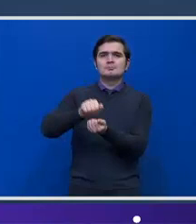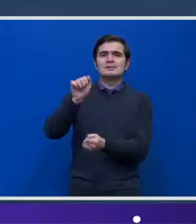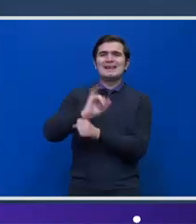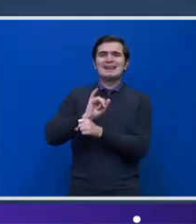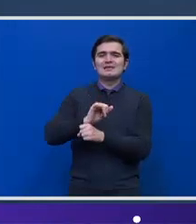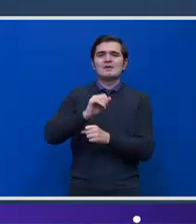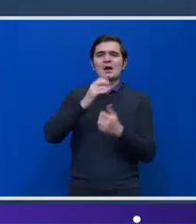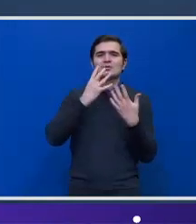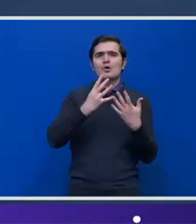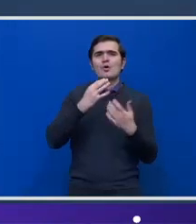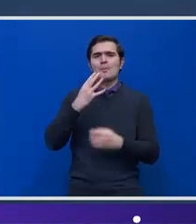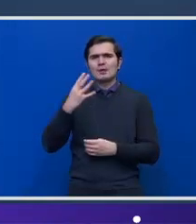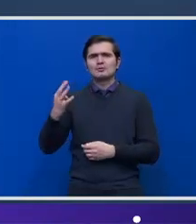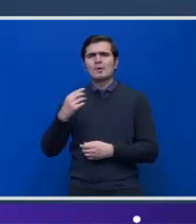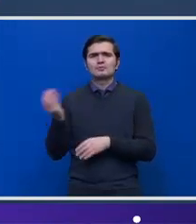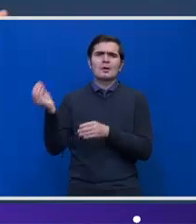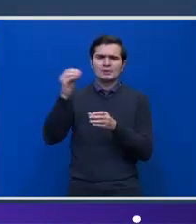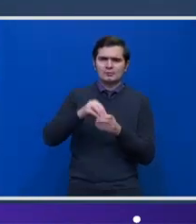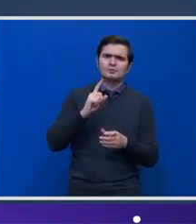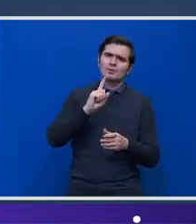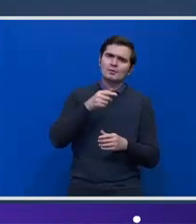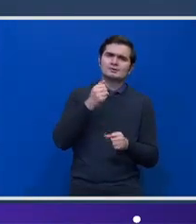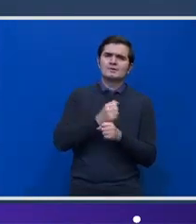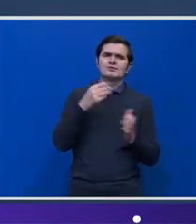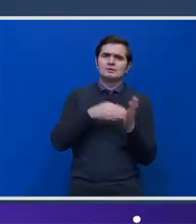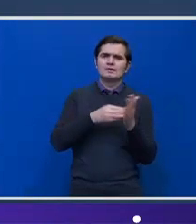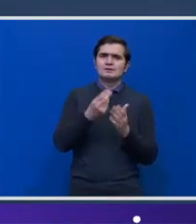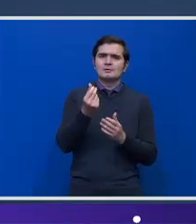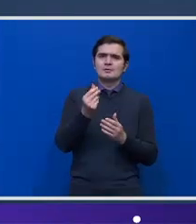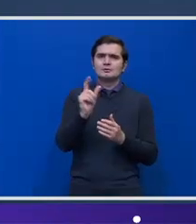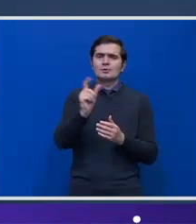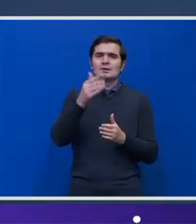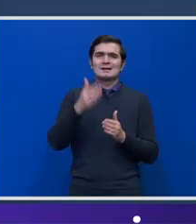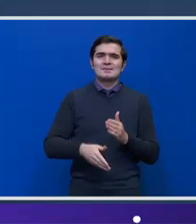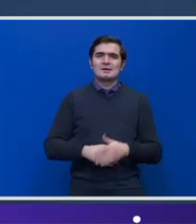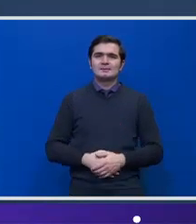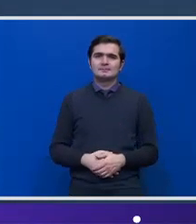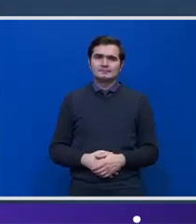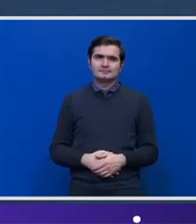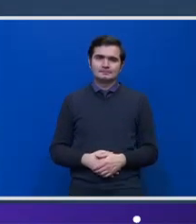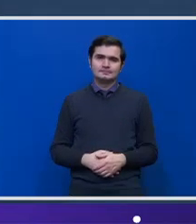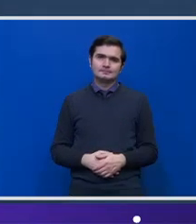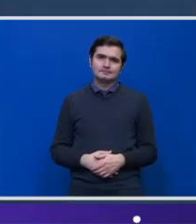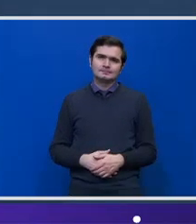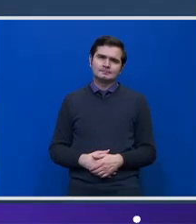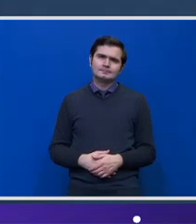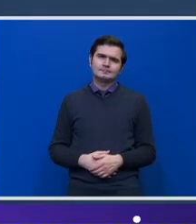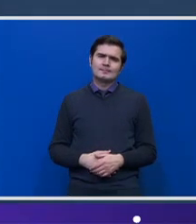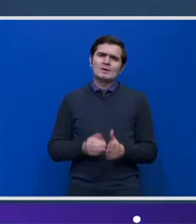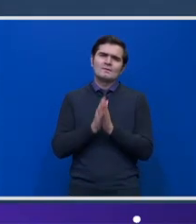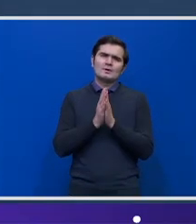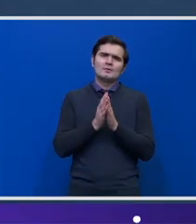transpus-o și acolo spune că se pot face intervenție pe prețuri pe o perioadă limitată, sigur. Bună ziua, domnul ministru, vă rog să fiți